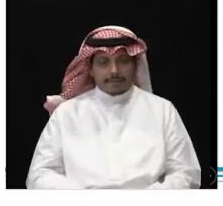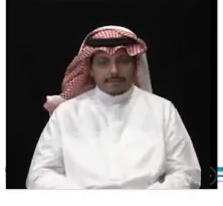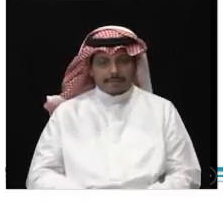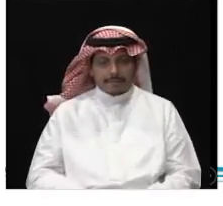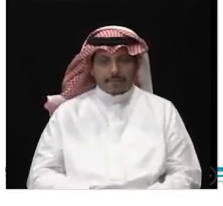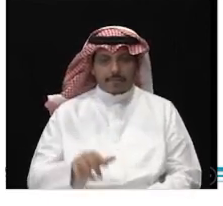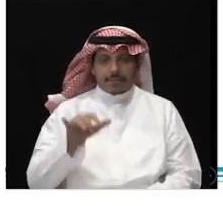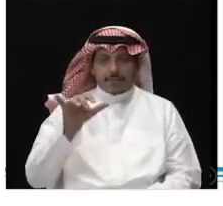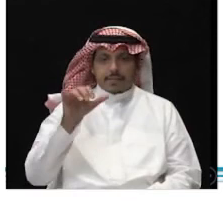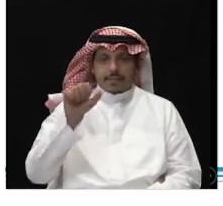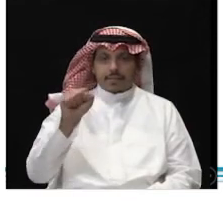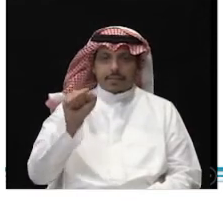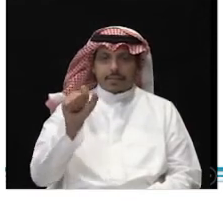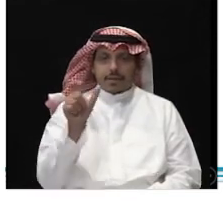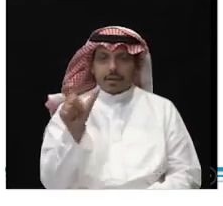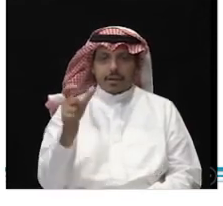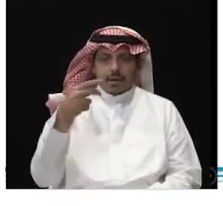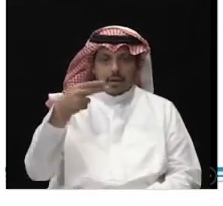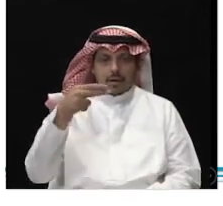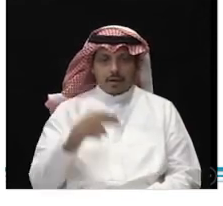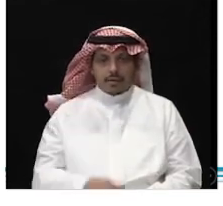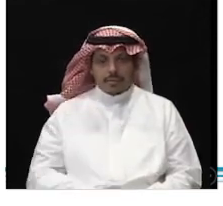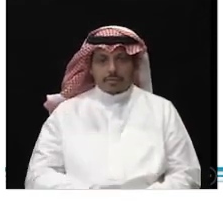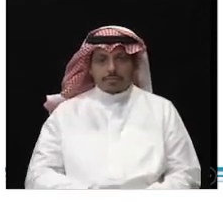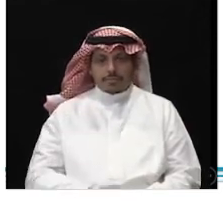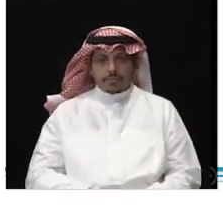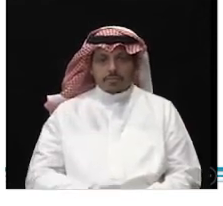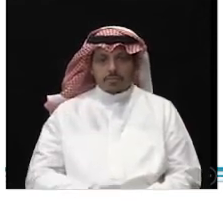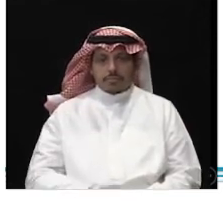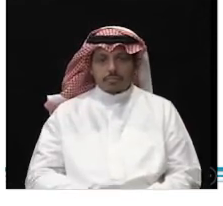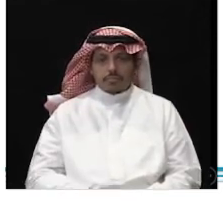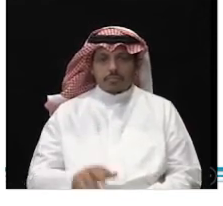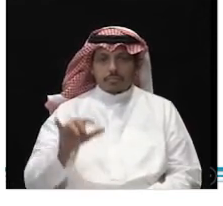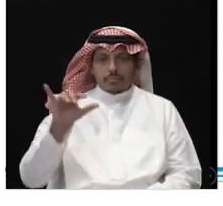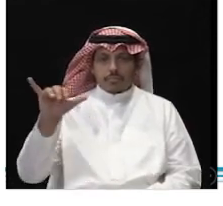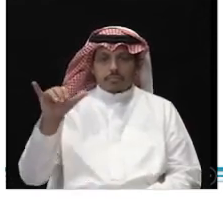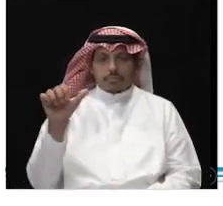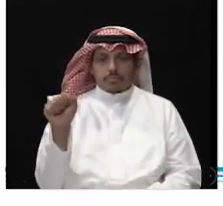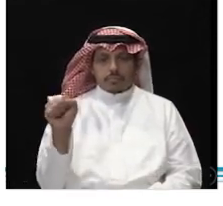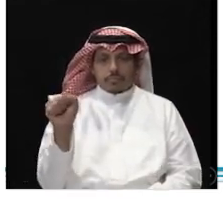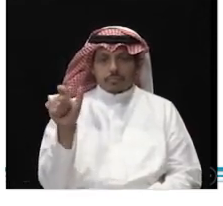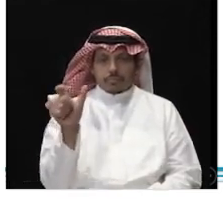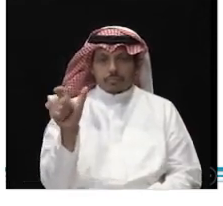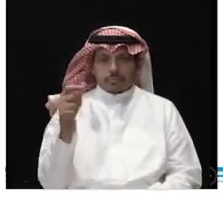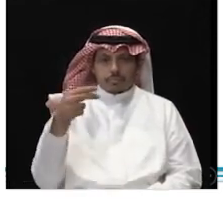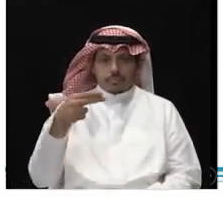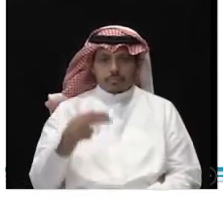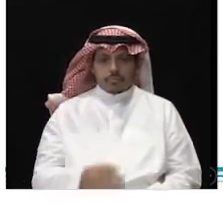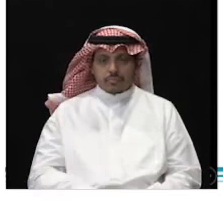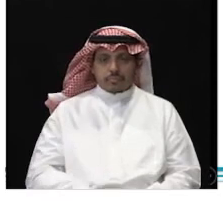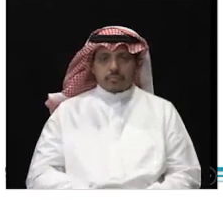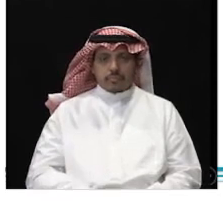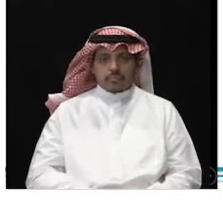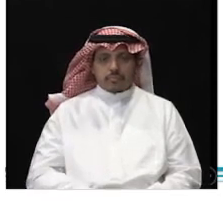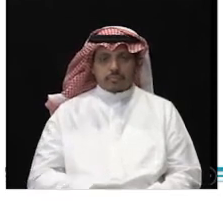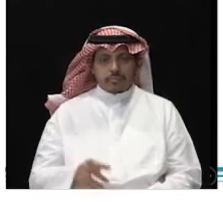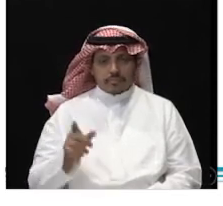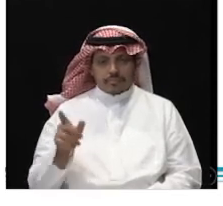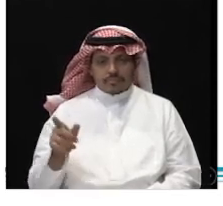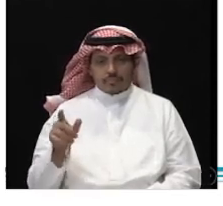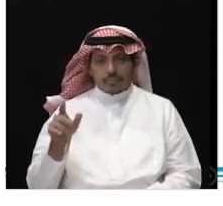جميل جدا. إذن يصنع، يصنع، يصنع، أحسنتم، مقطع ساكن وهنا